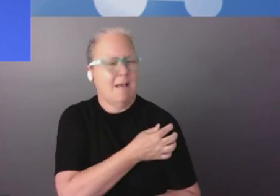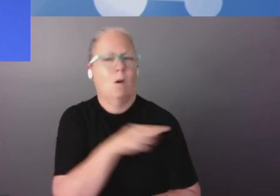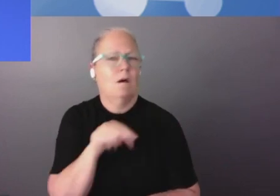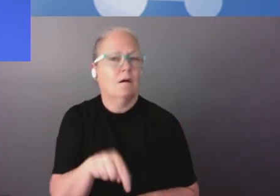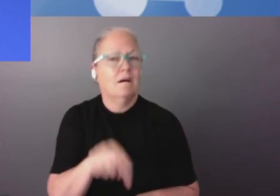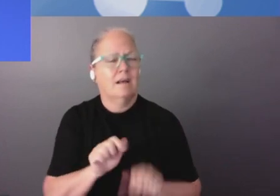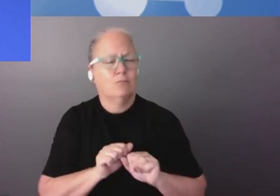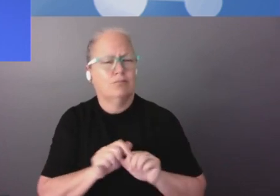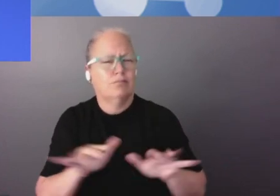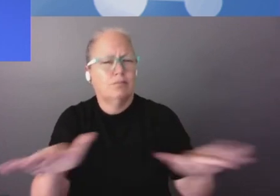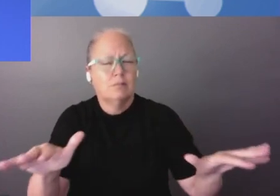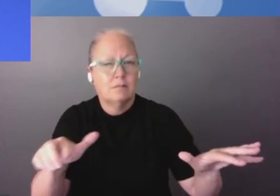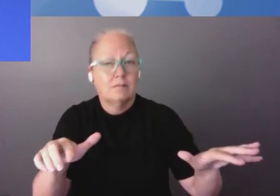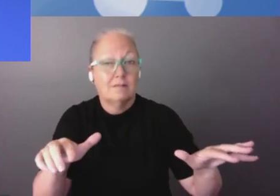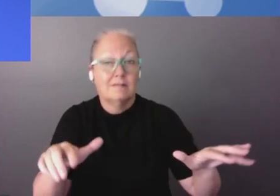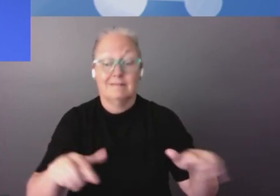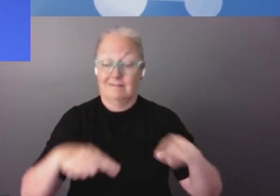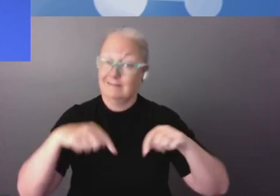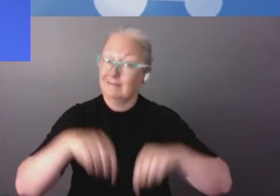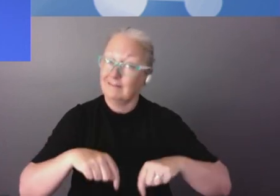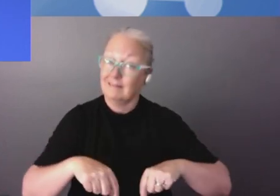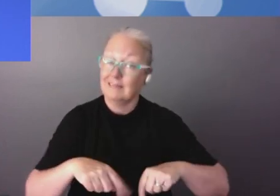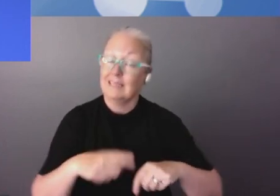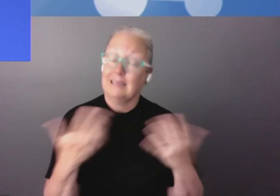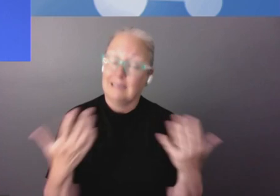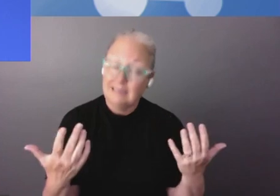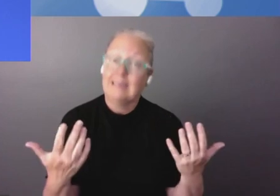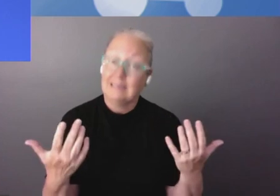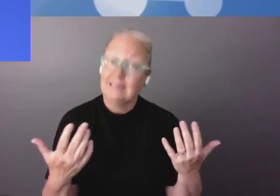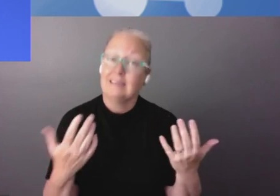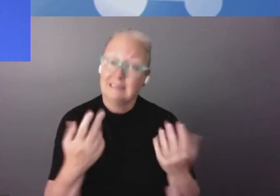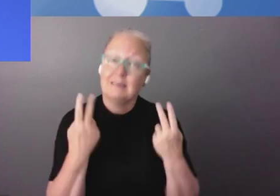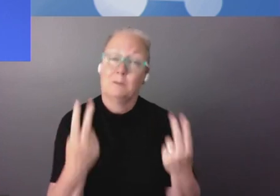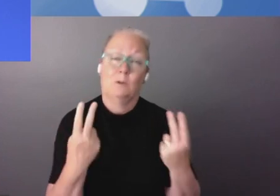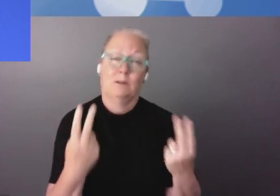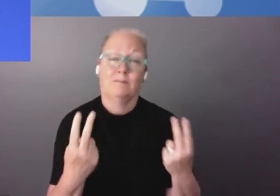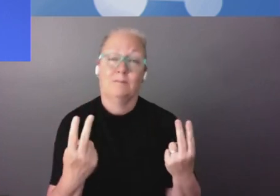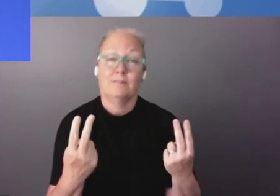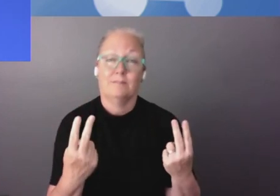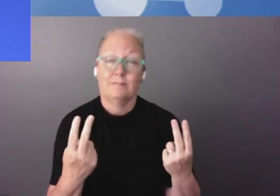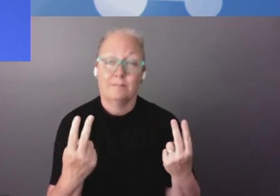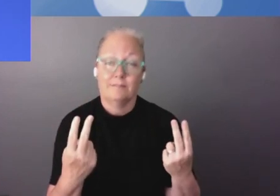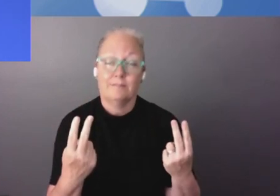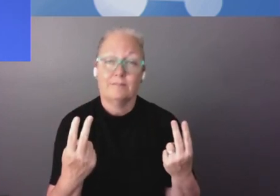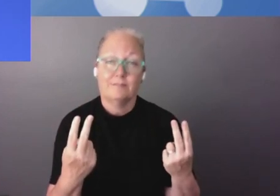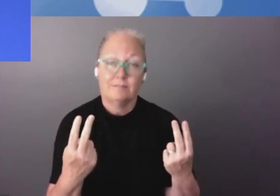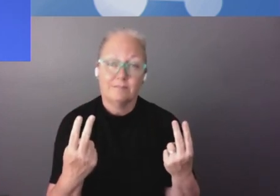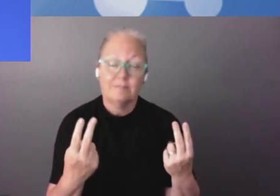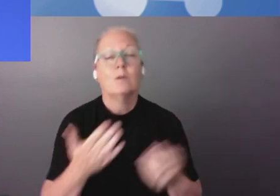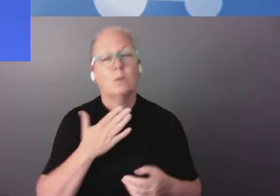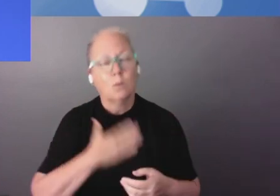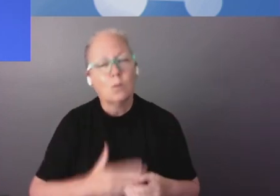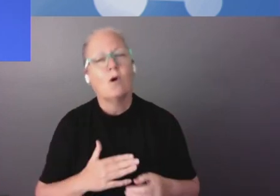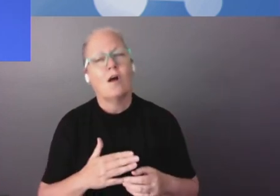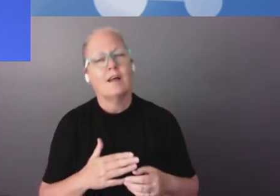Narodów Zjednoczonych, specjalnie do tego powołanych organizacji i jednostek, odpowiednich